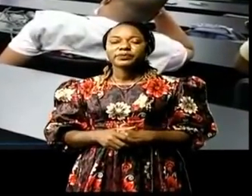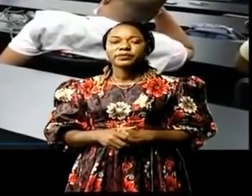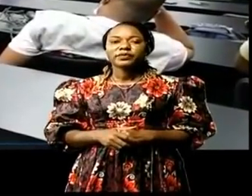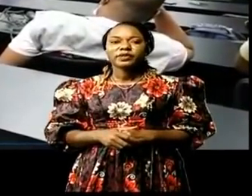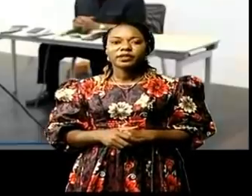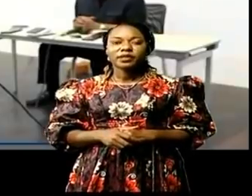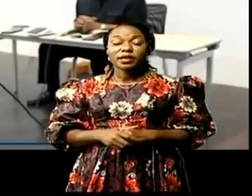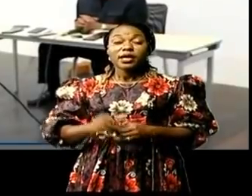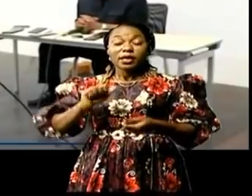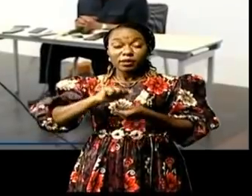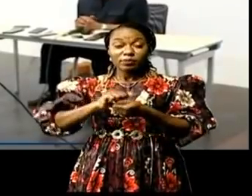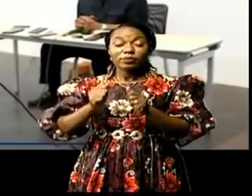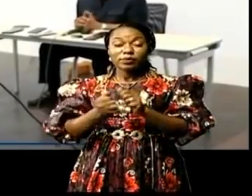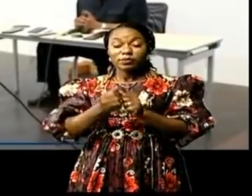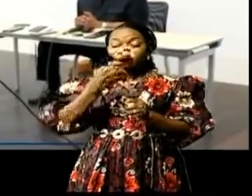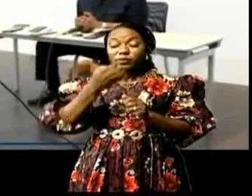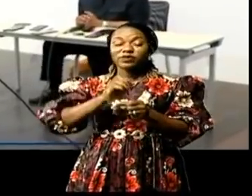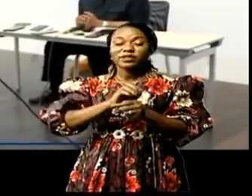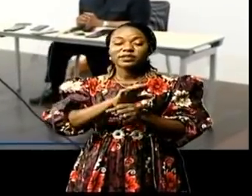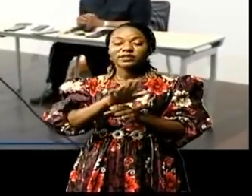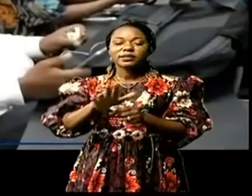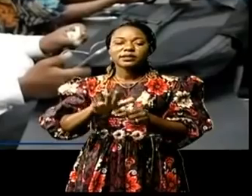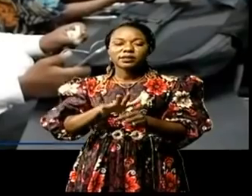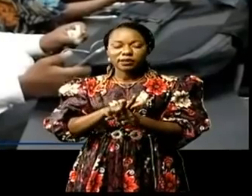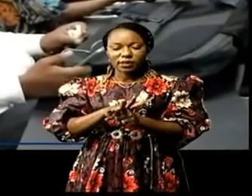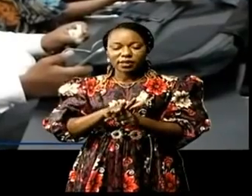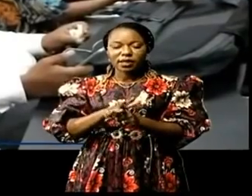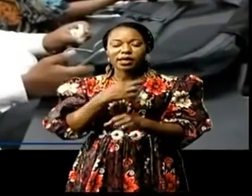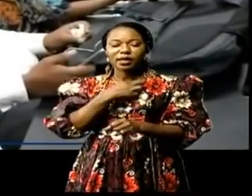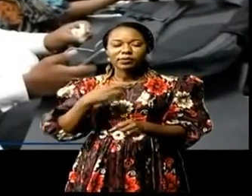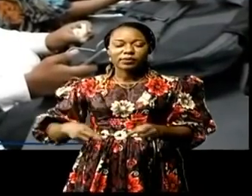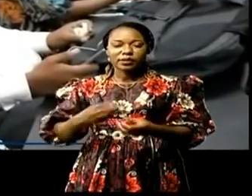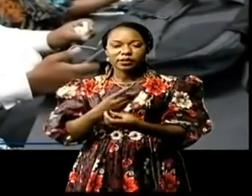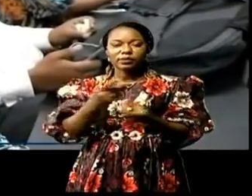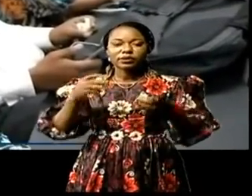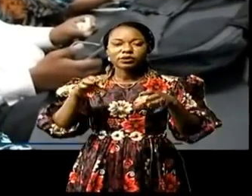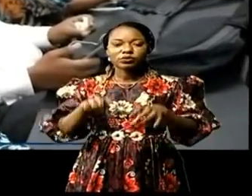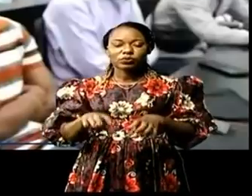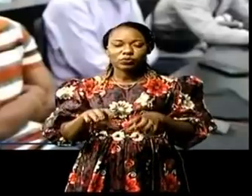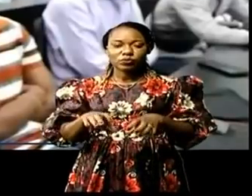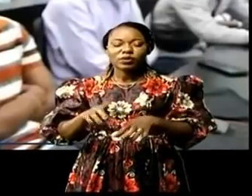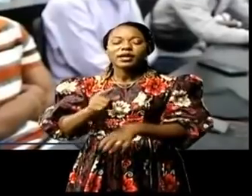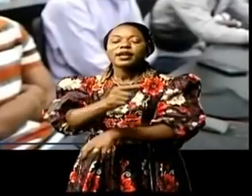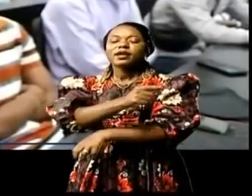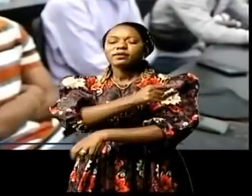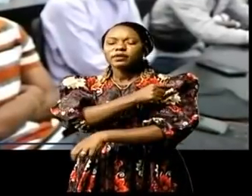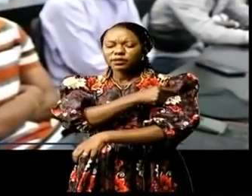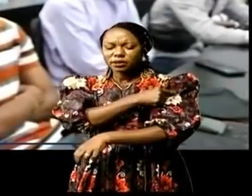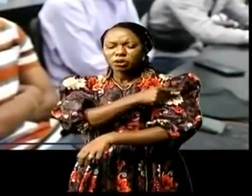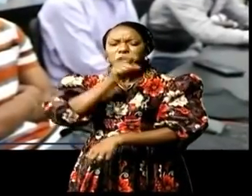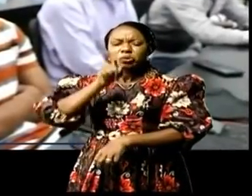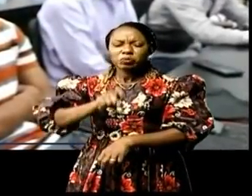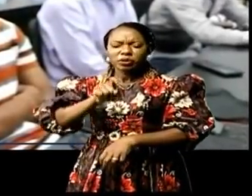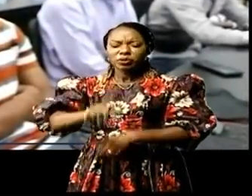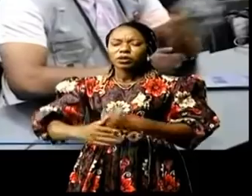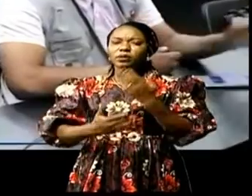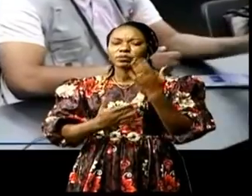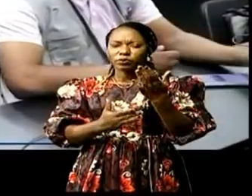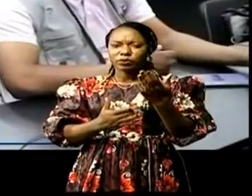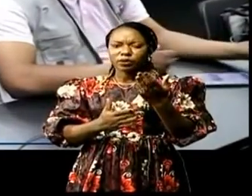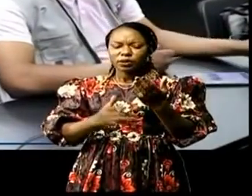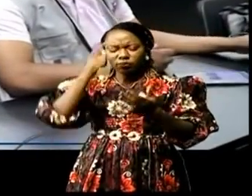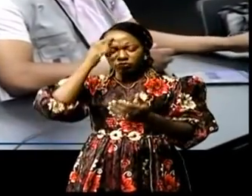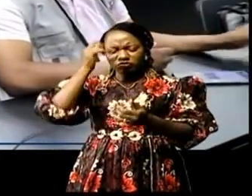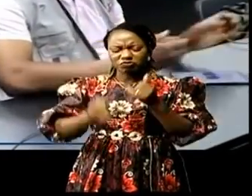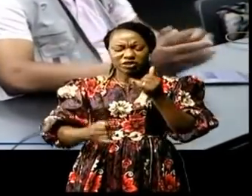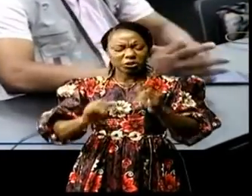Situation COVID-19 en République démocratique du Congo, la vaccination reste une préoccupation majeure afin de mettre un terme à